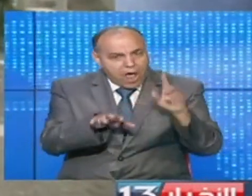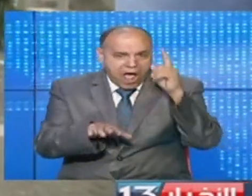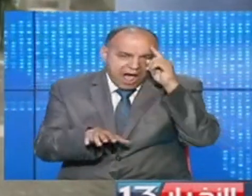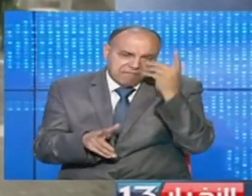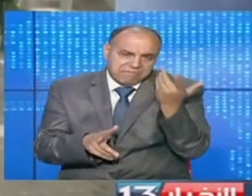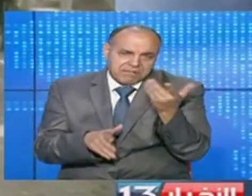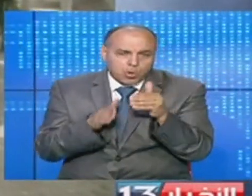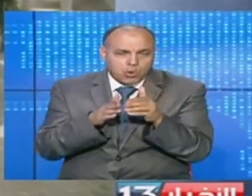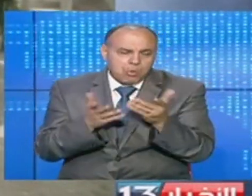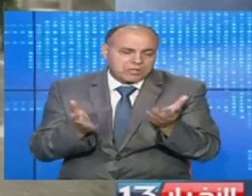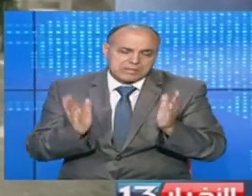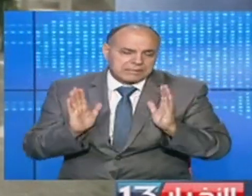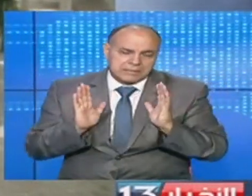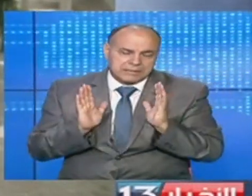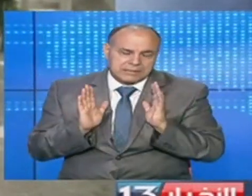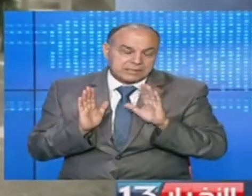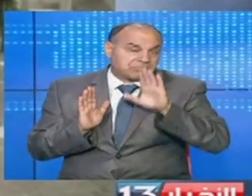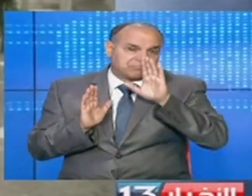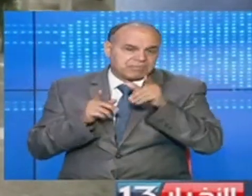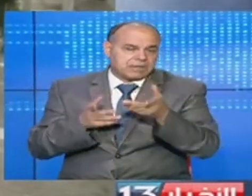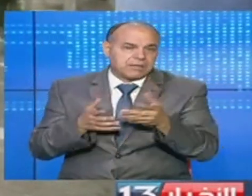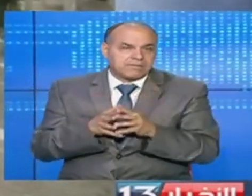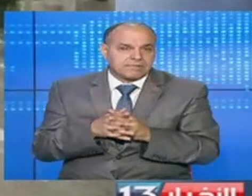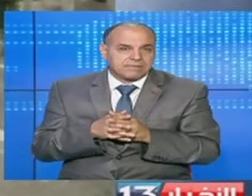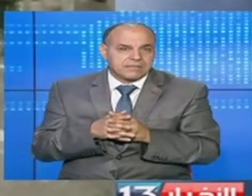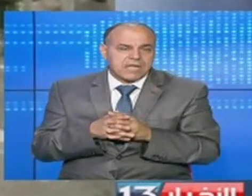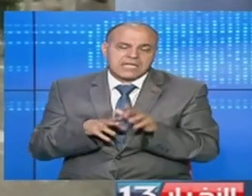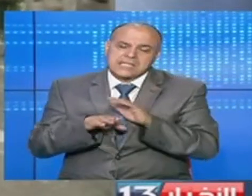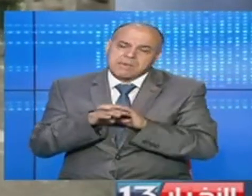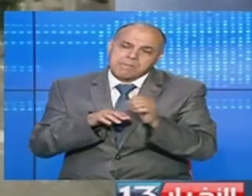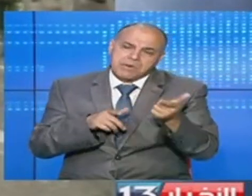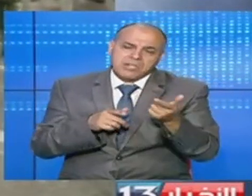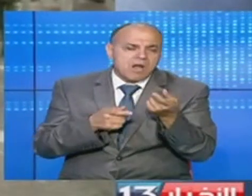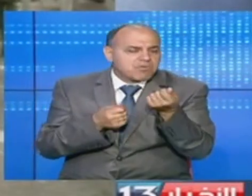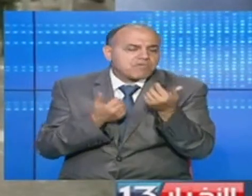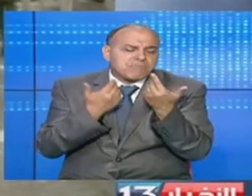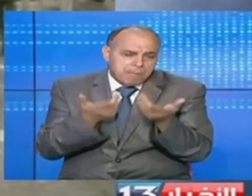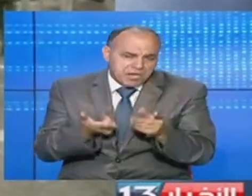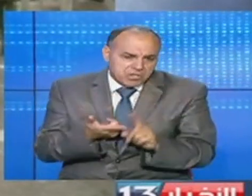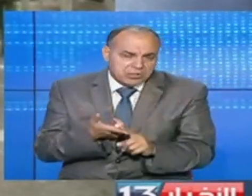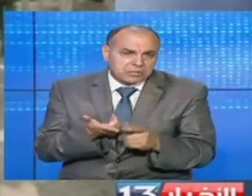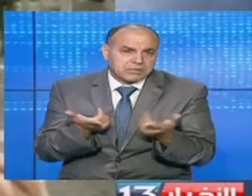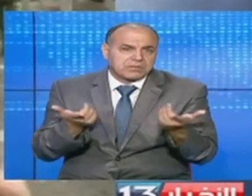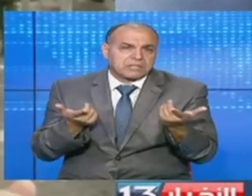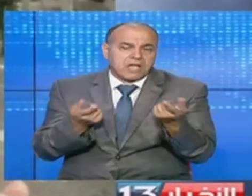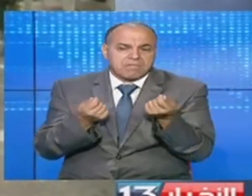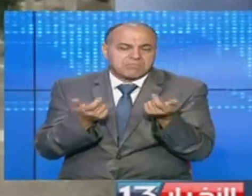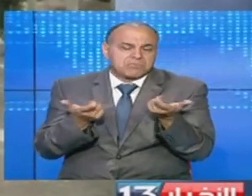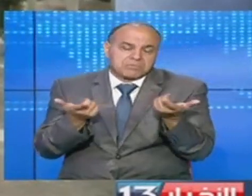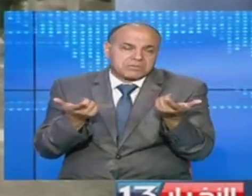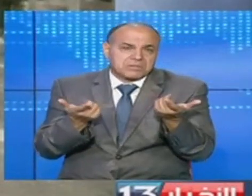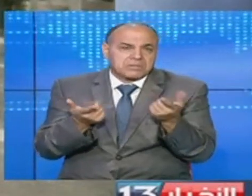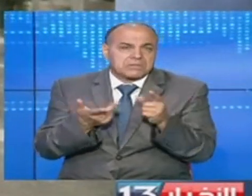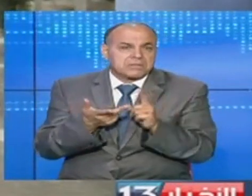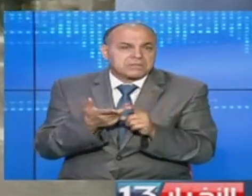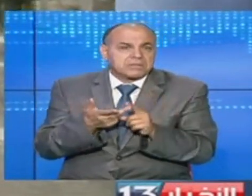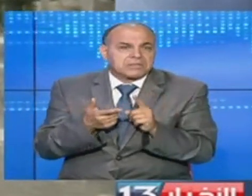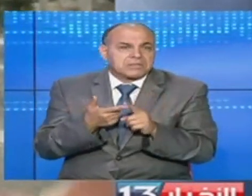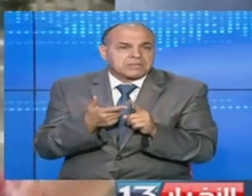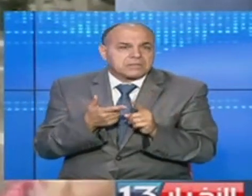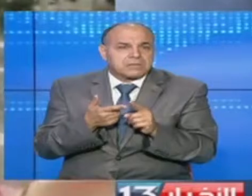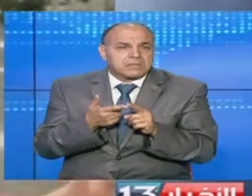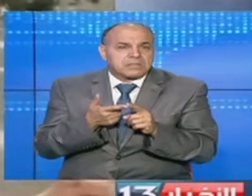طلبوا معناها الفضاء هذا اللي بالامكانيات ال ال الماديه معناها ال اه